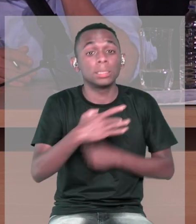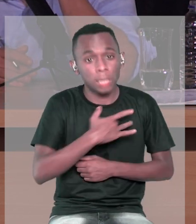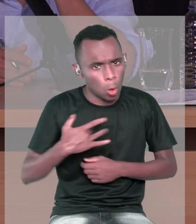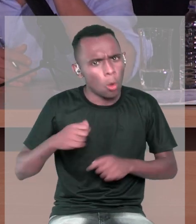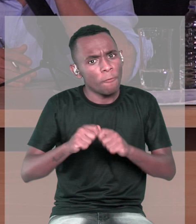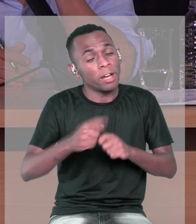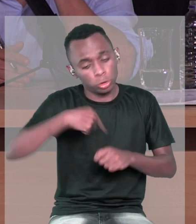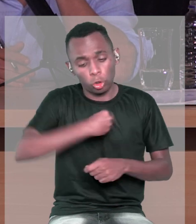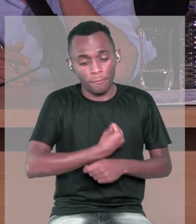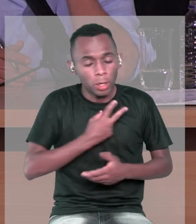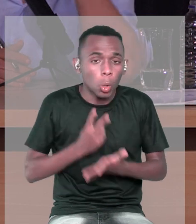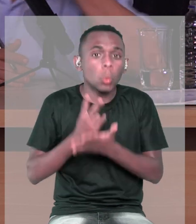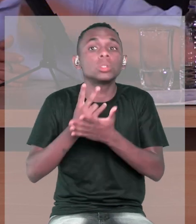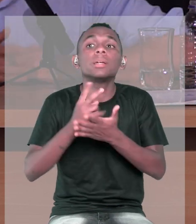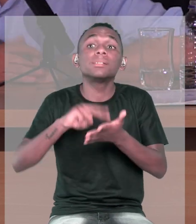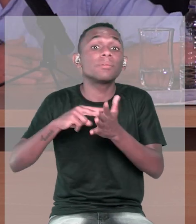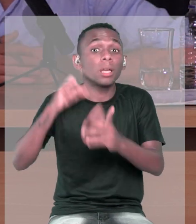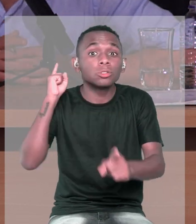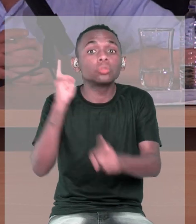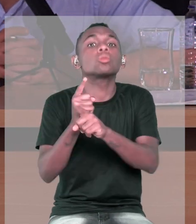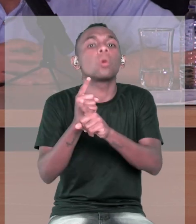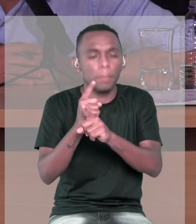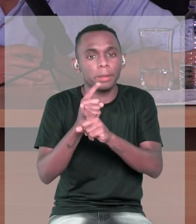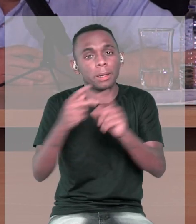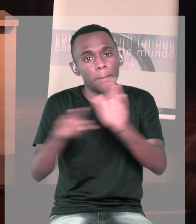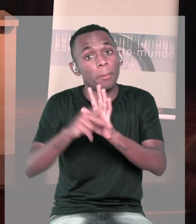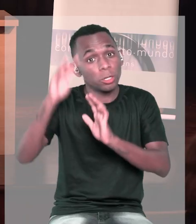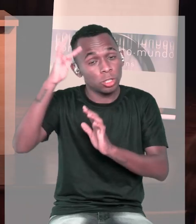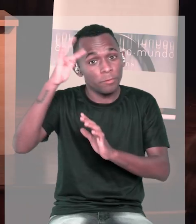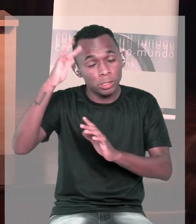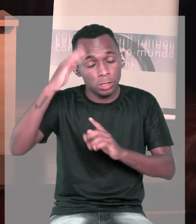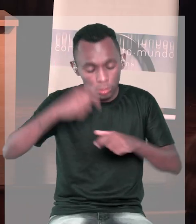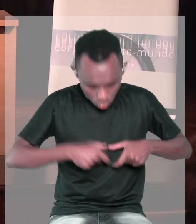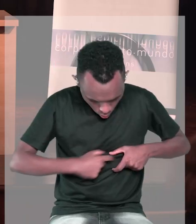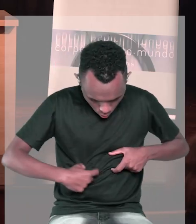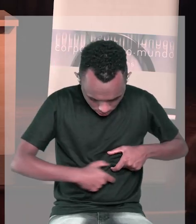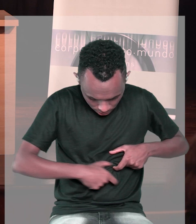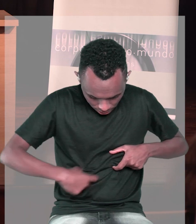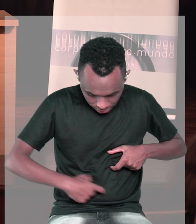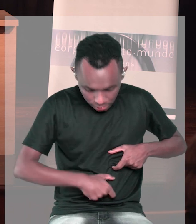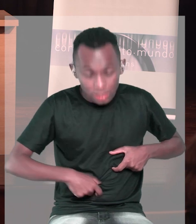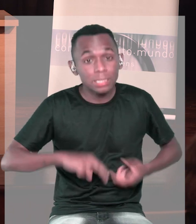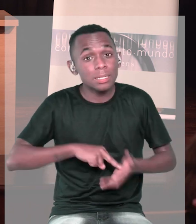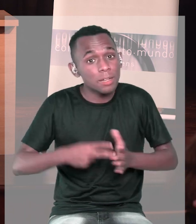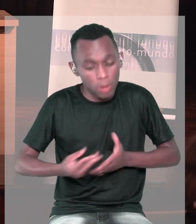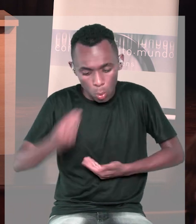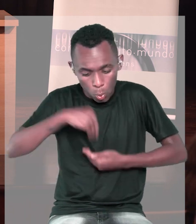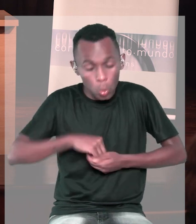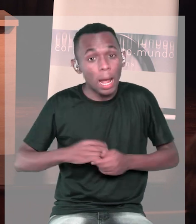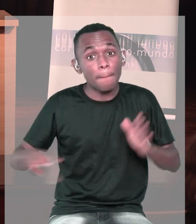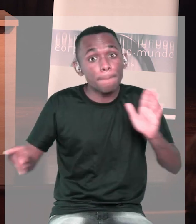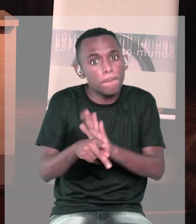fazem viver, e essa é a descoberta da filosofia. O intestino é um refúgio. Parce que